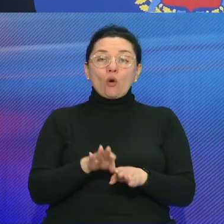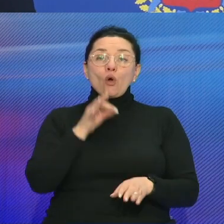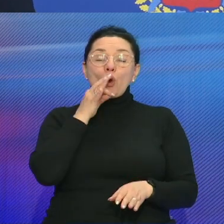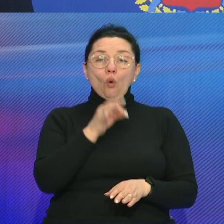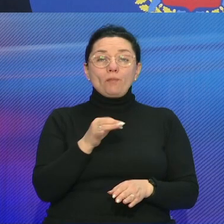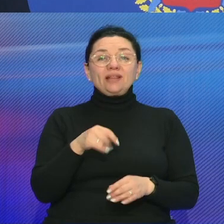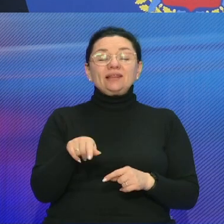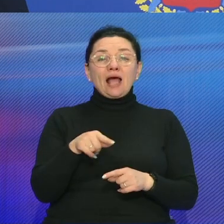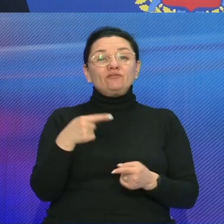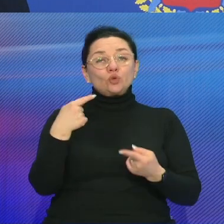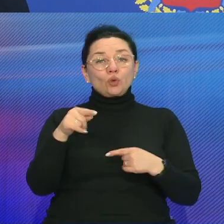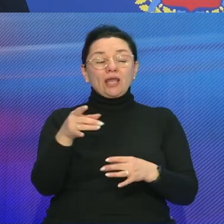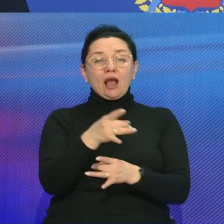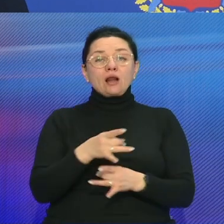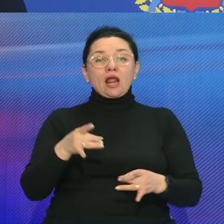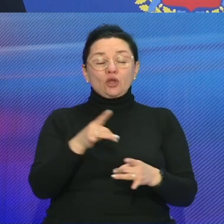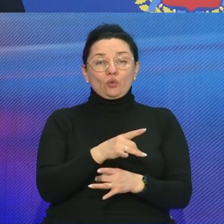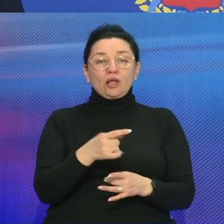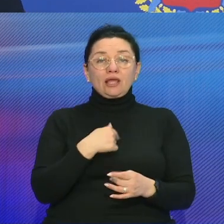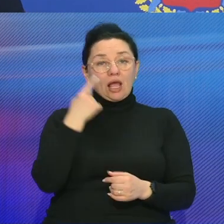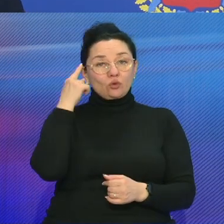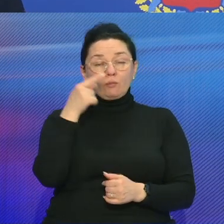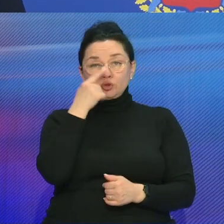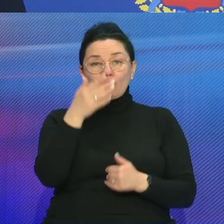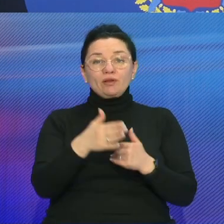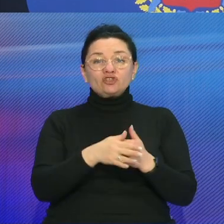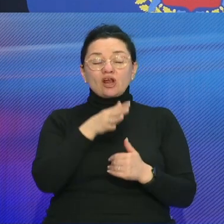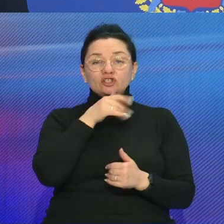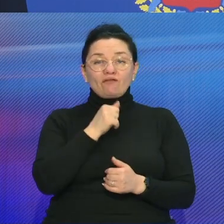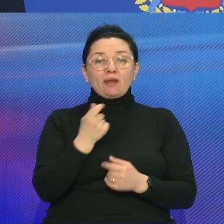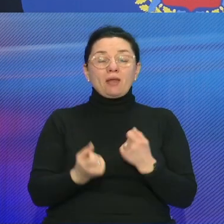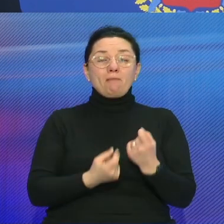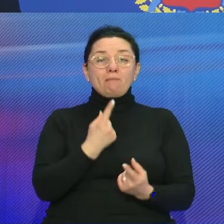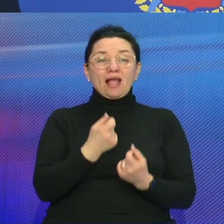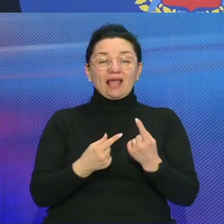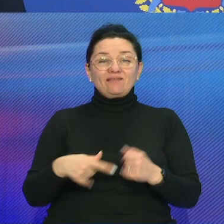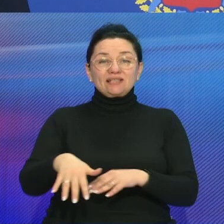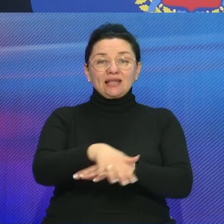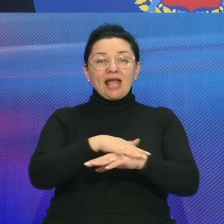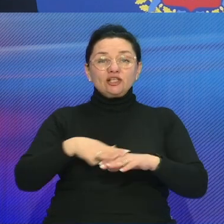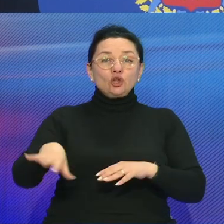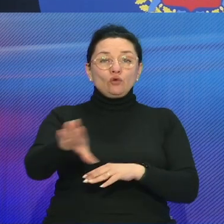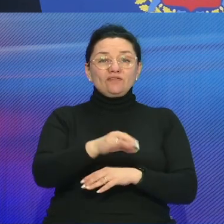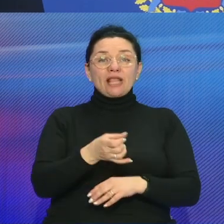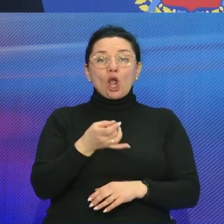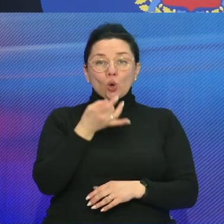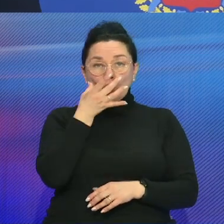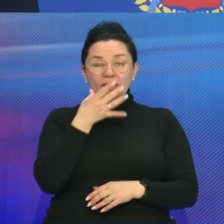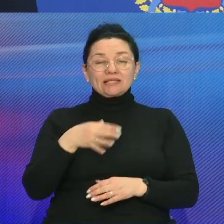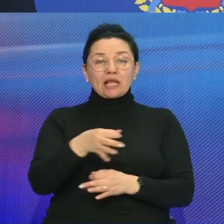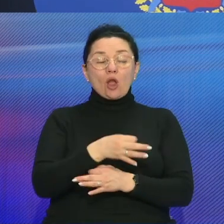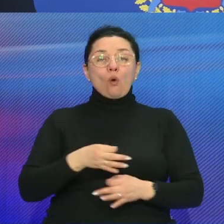Я думаю, что в ближайшее время такие идеи появятся на территории всей Гродненской области, которые будут